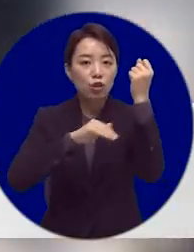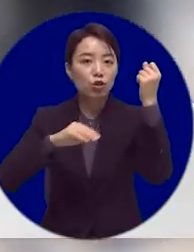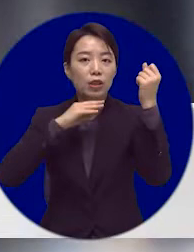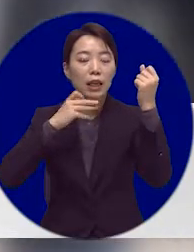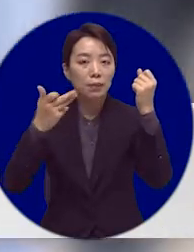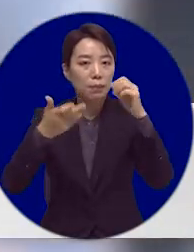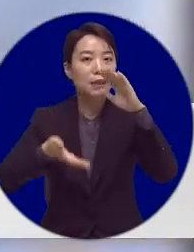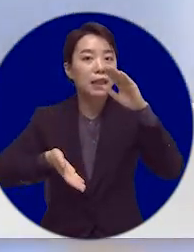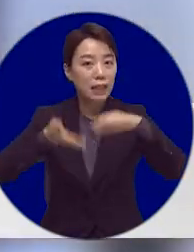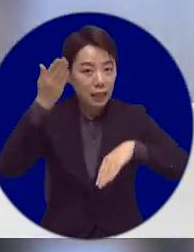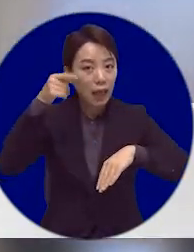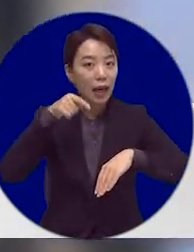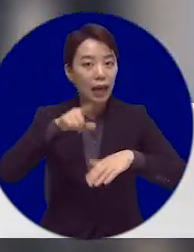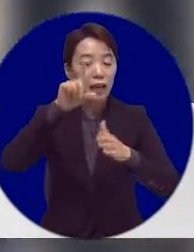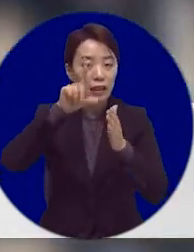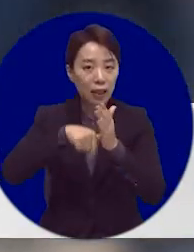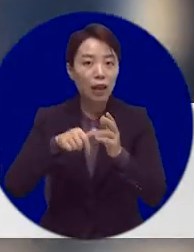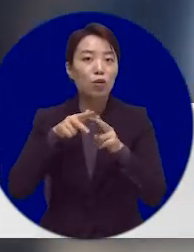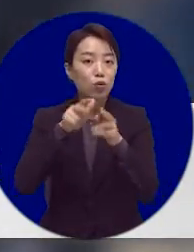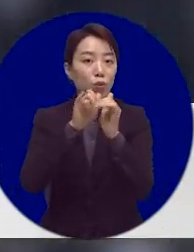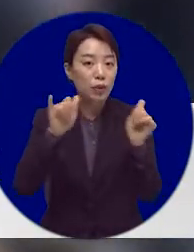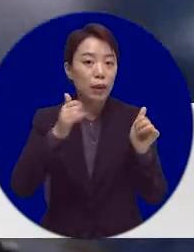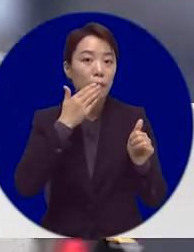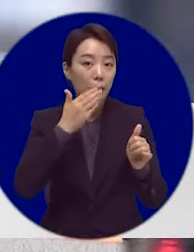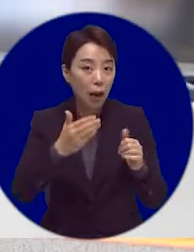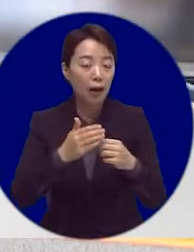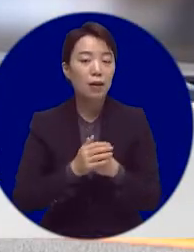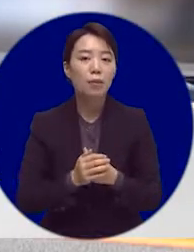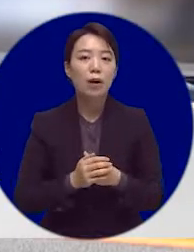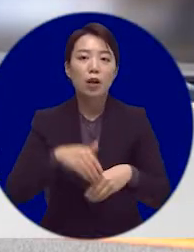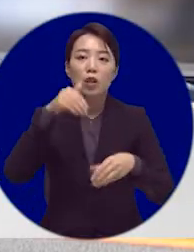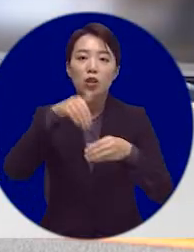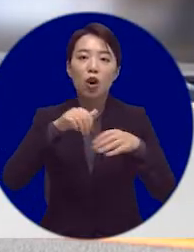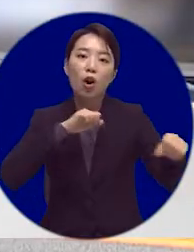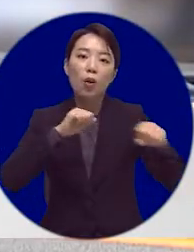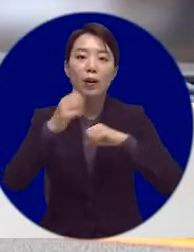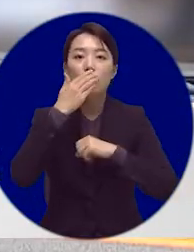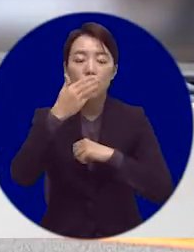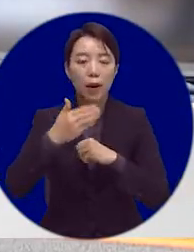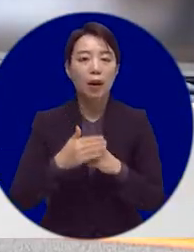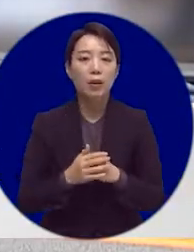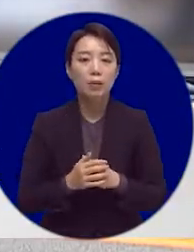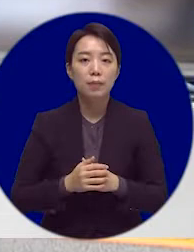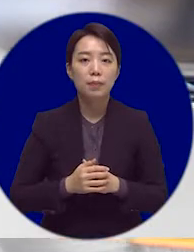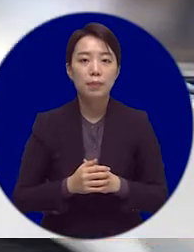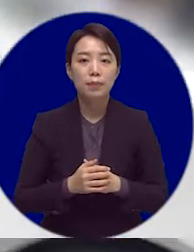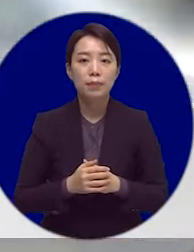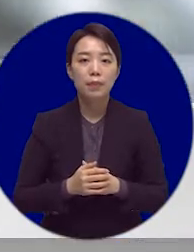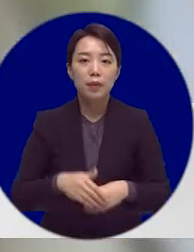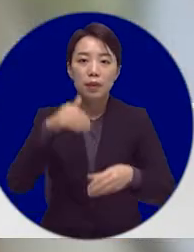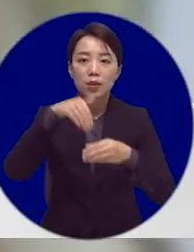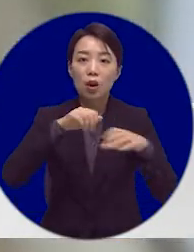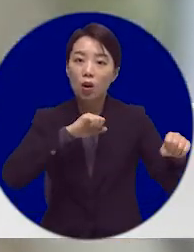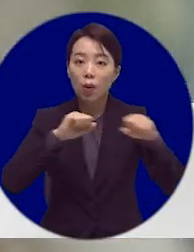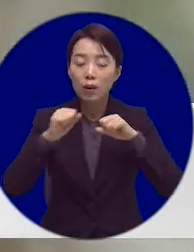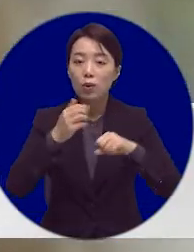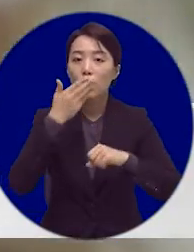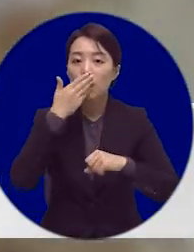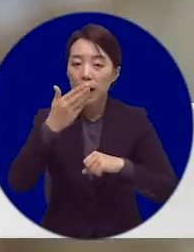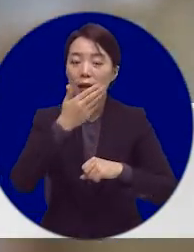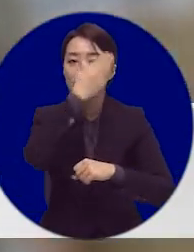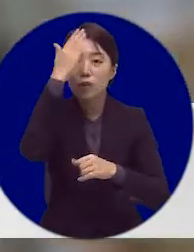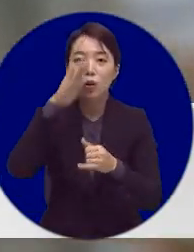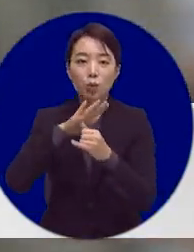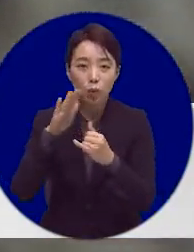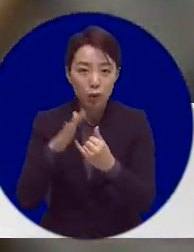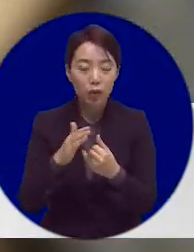18세로 피선거권이 인정돼 예비후보자로 등록한 청소년은 선거운동을 할 수 있습니다. 선거운동을 할 수